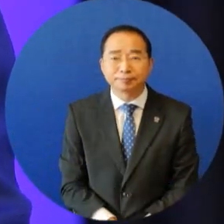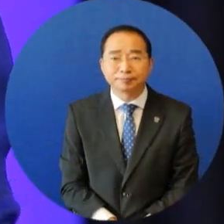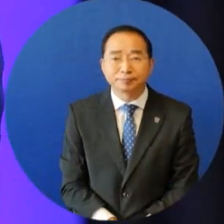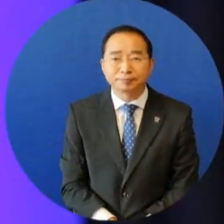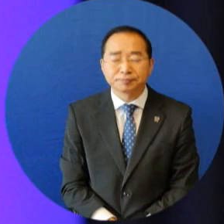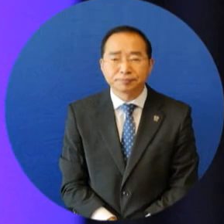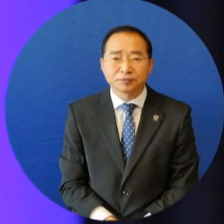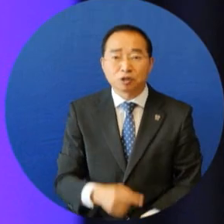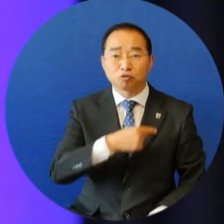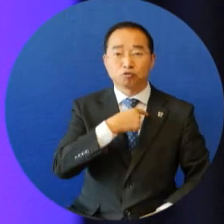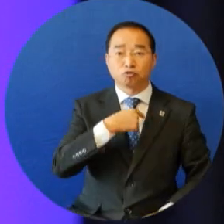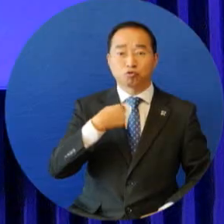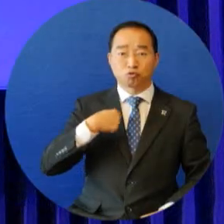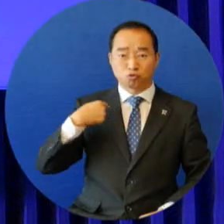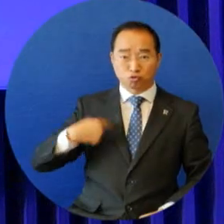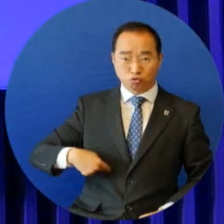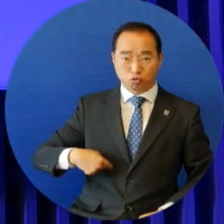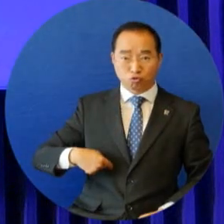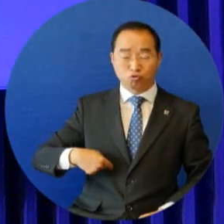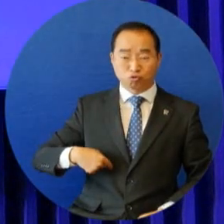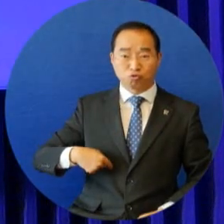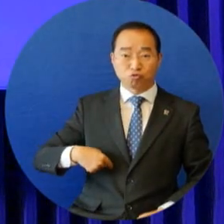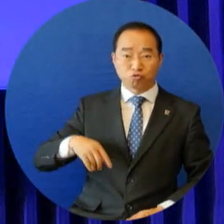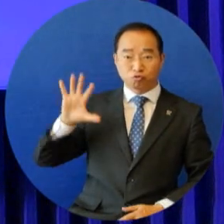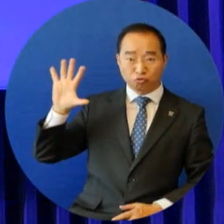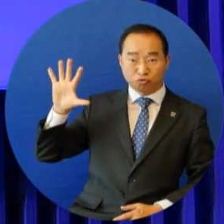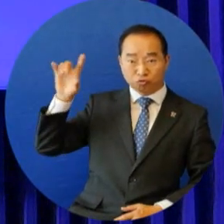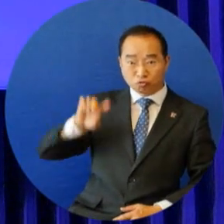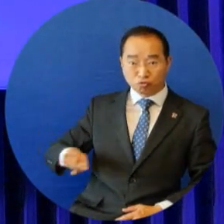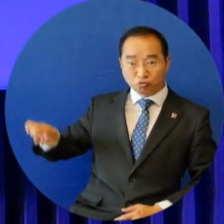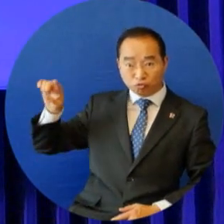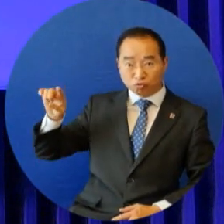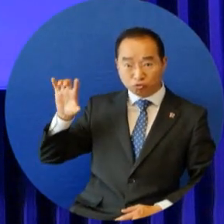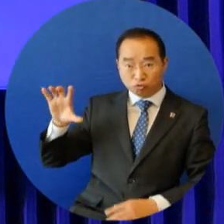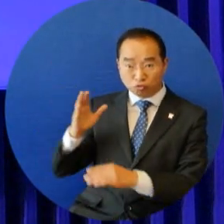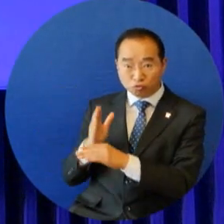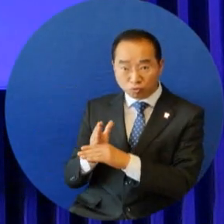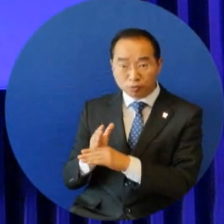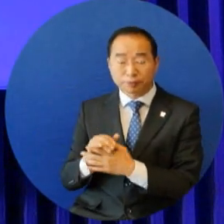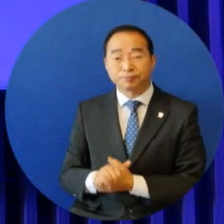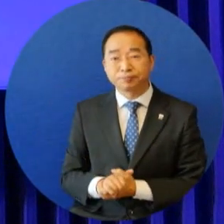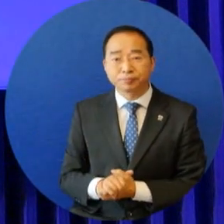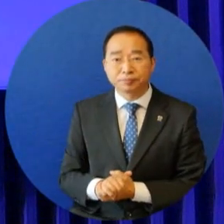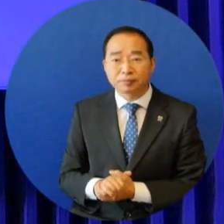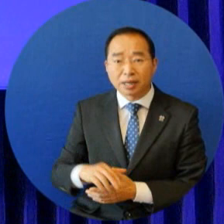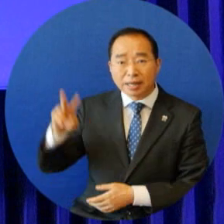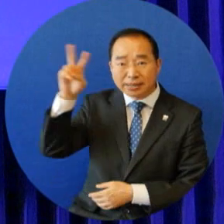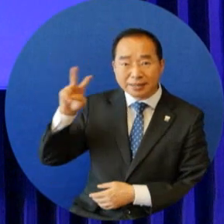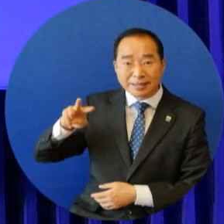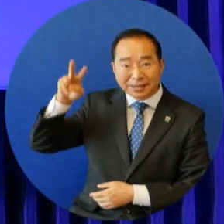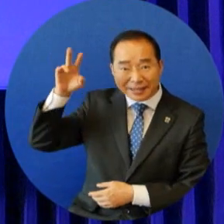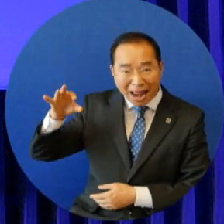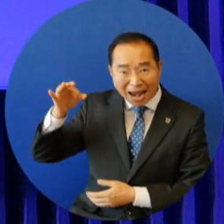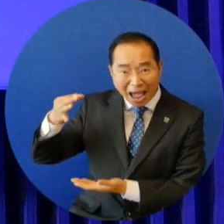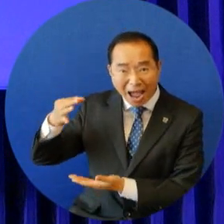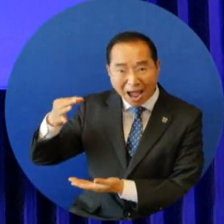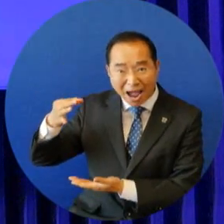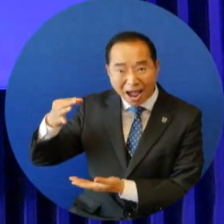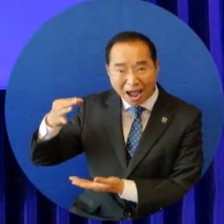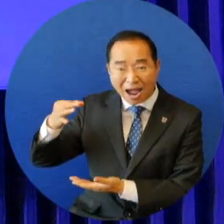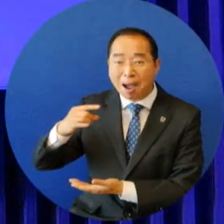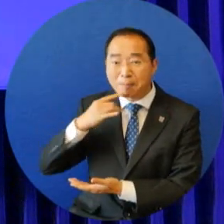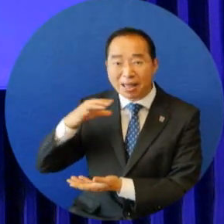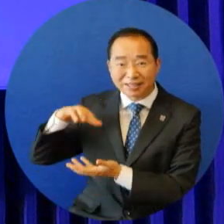일이 벌어졌었냐면 중국을 선두로 이제는 외환보유국에 달러